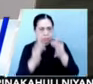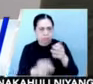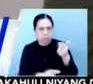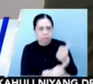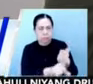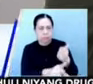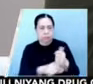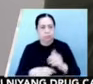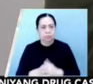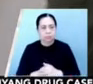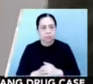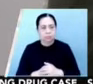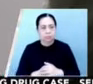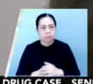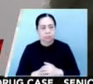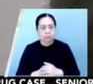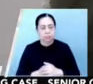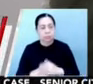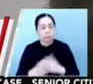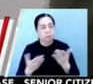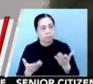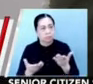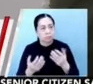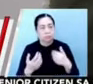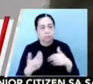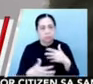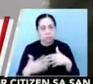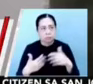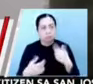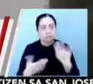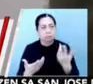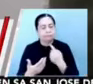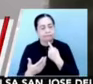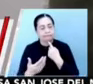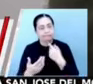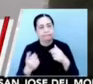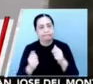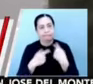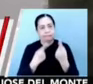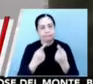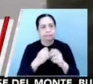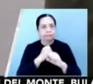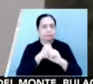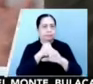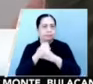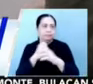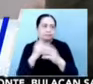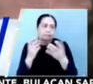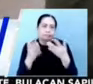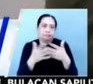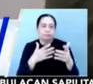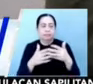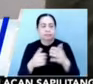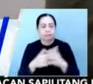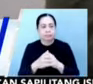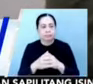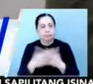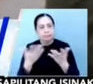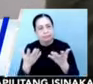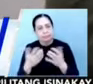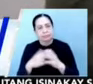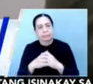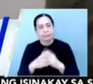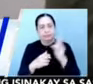the closer interactions that we had during the campaign. But nonetheless, there's politics and there's personal